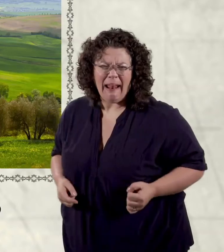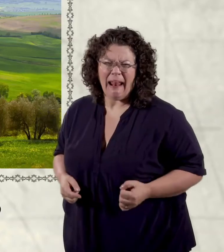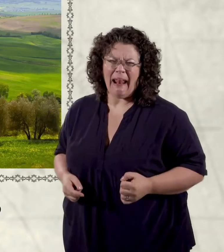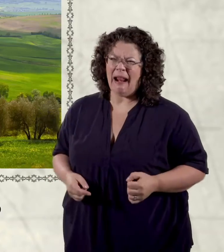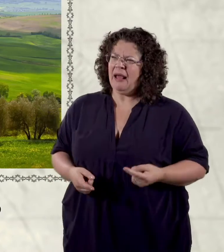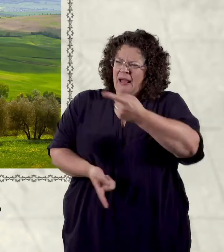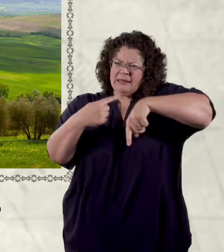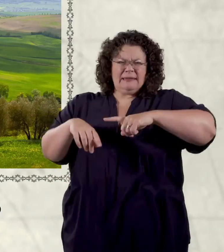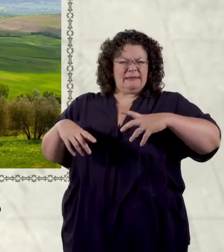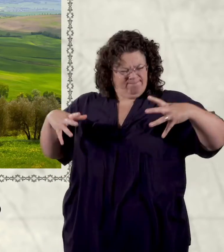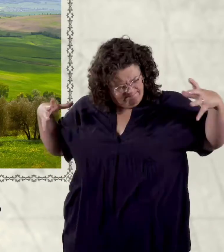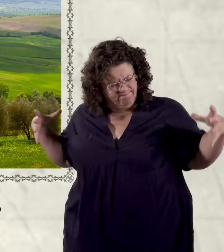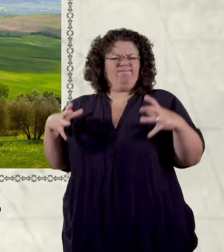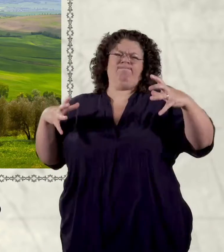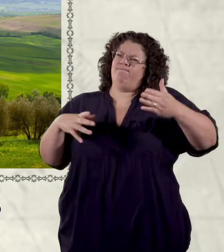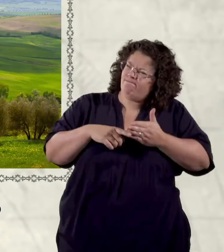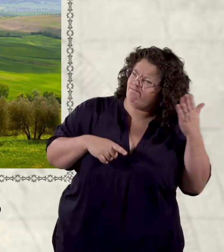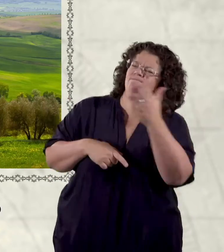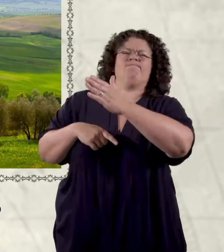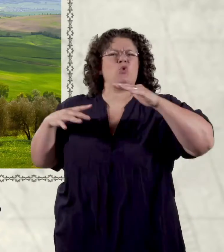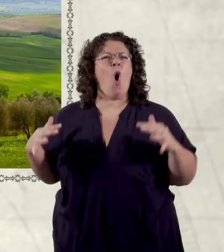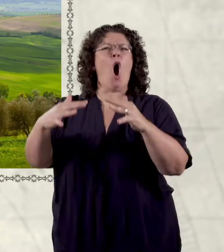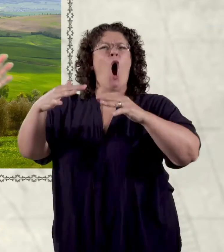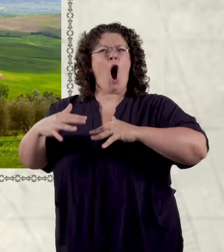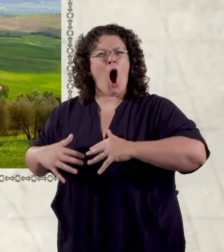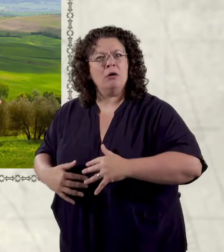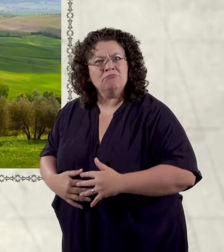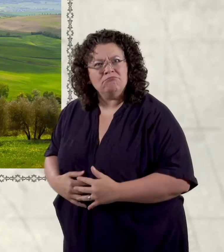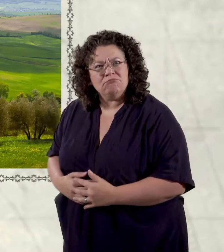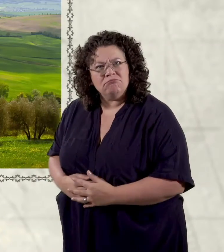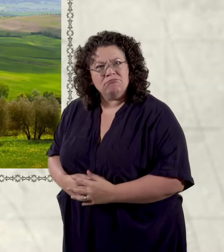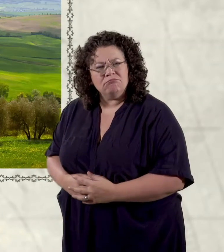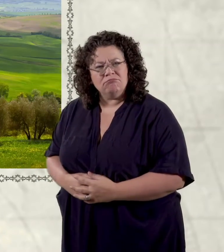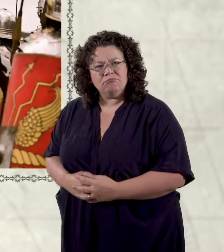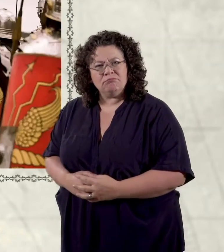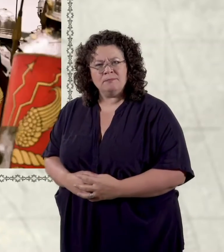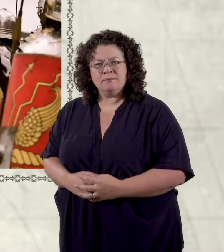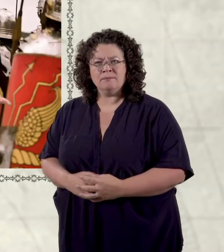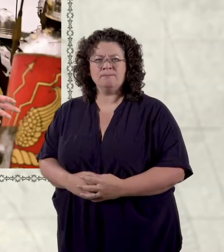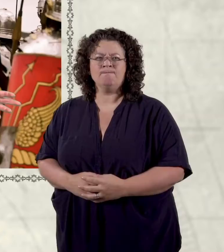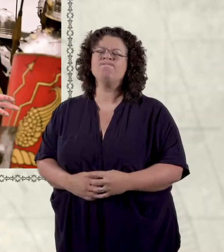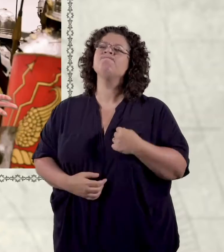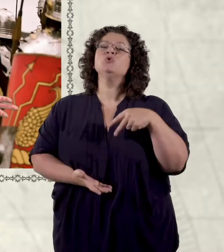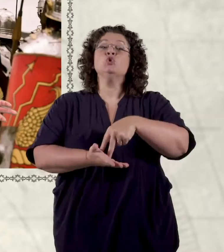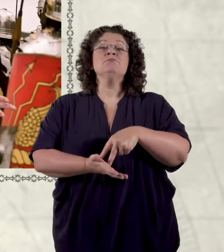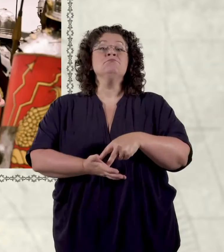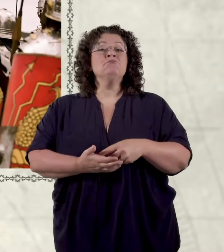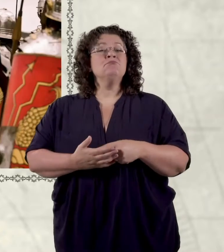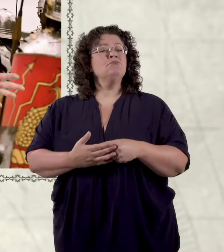dros ein cartrefi am ein gwlad. Dwi'n siŵr na wnawn i'w curo nhw i ffwrdd â